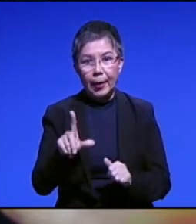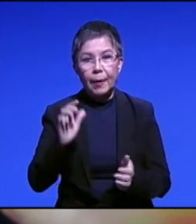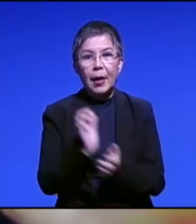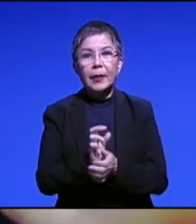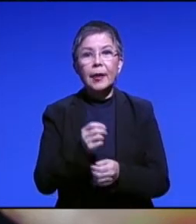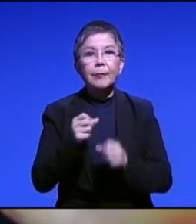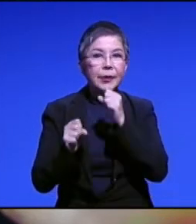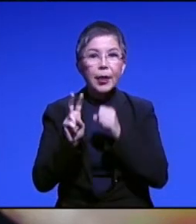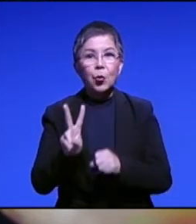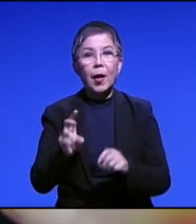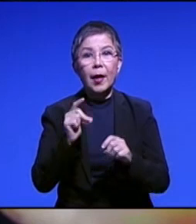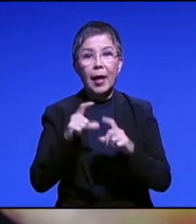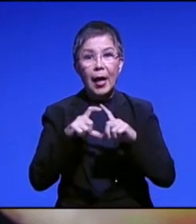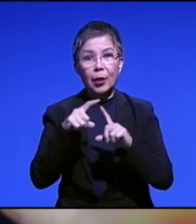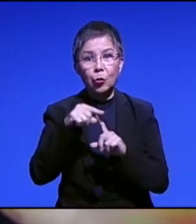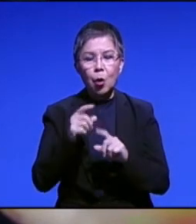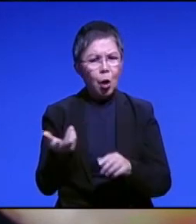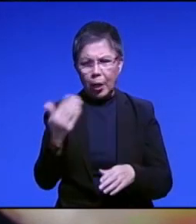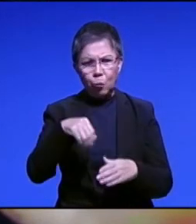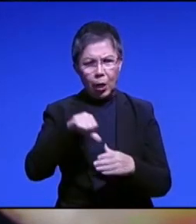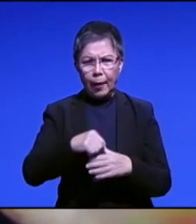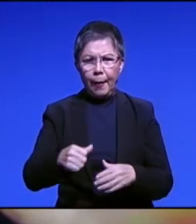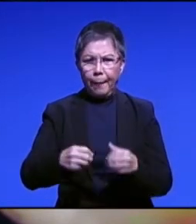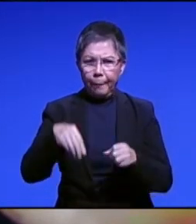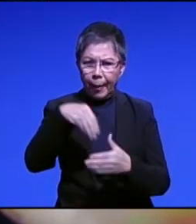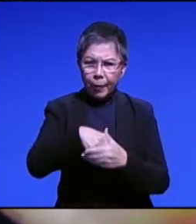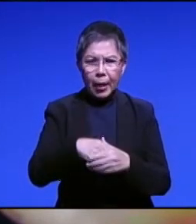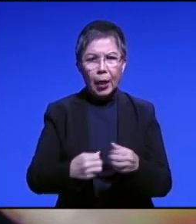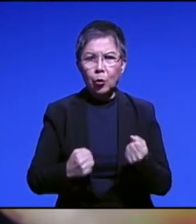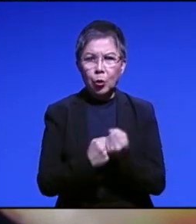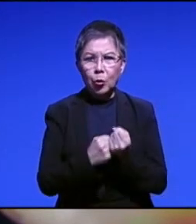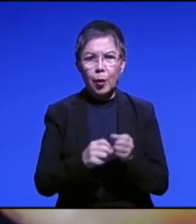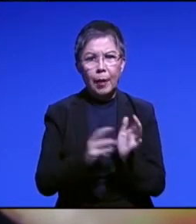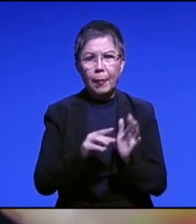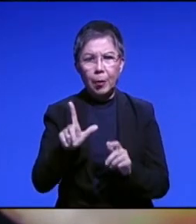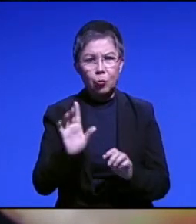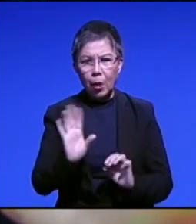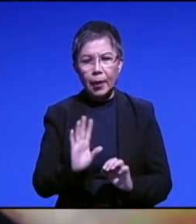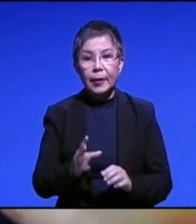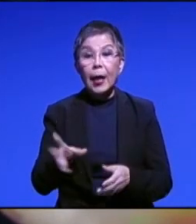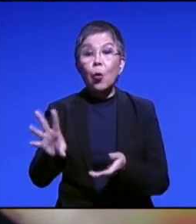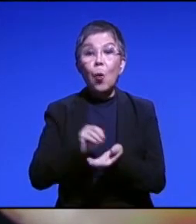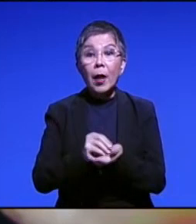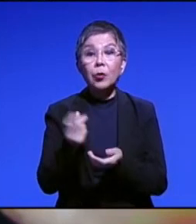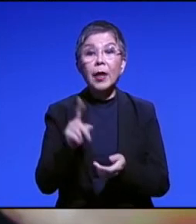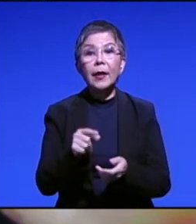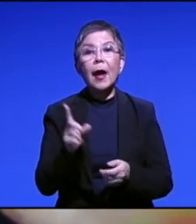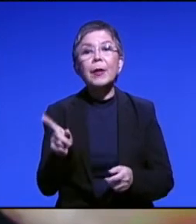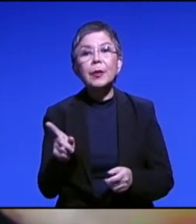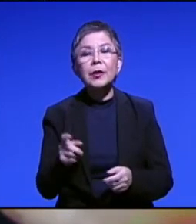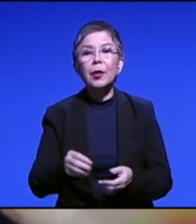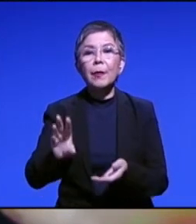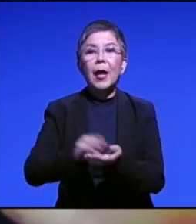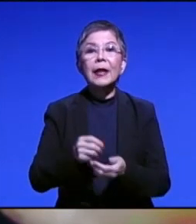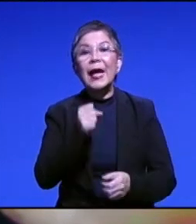personil Duo Ratu ini mengklaim ia bukan member atau endorser Mimiles. Sementara uang yang diterima dari Mimiles diakui Pinkan adalah